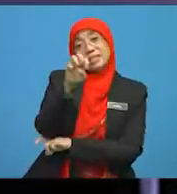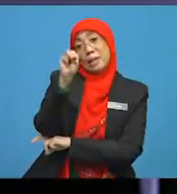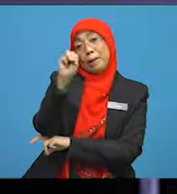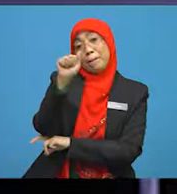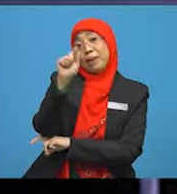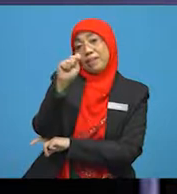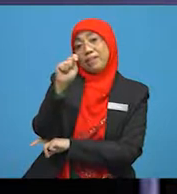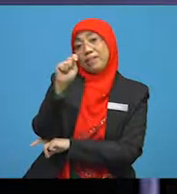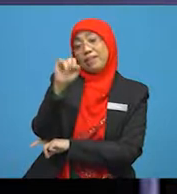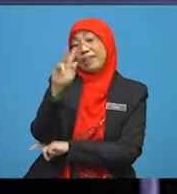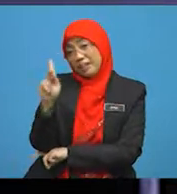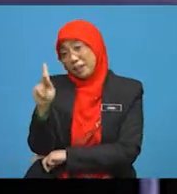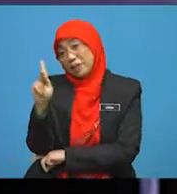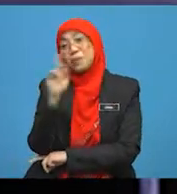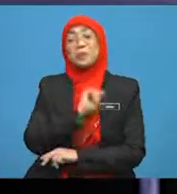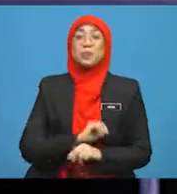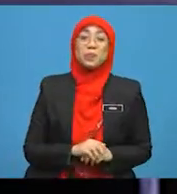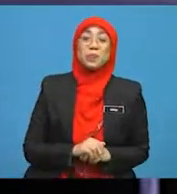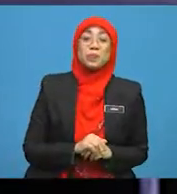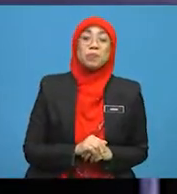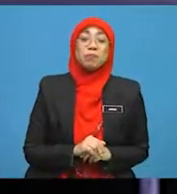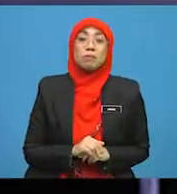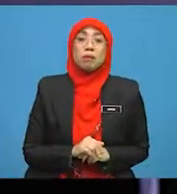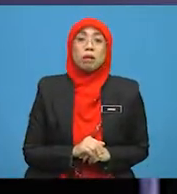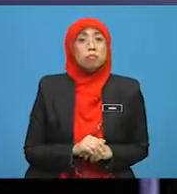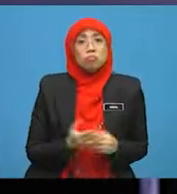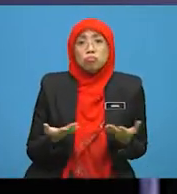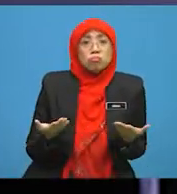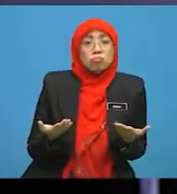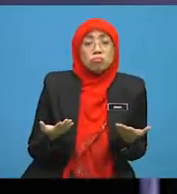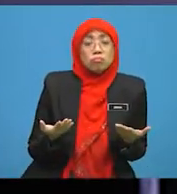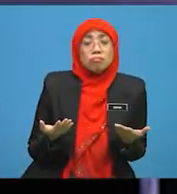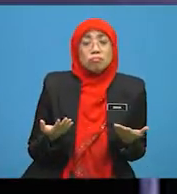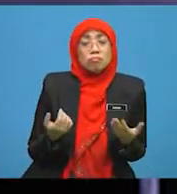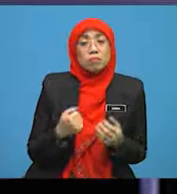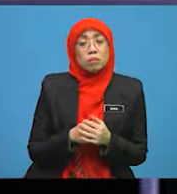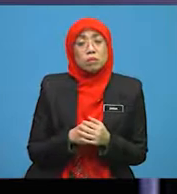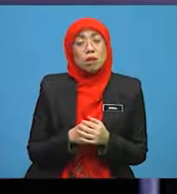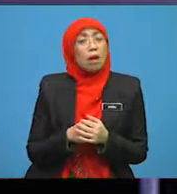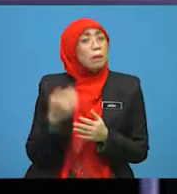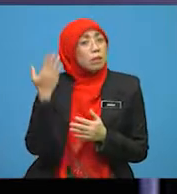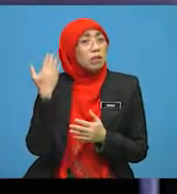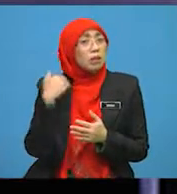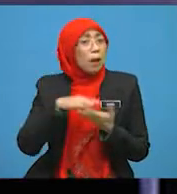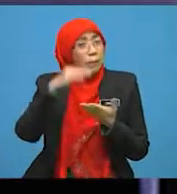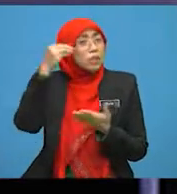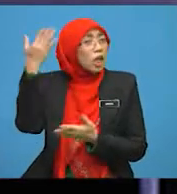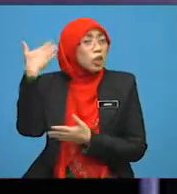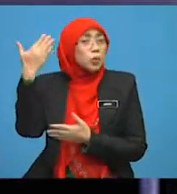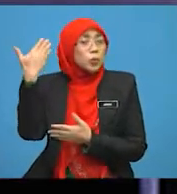tajuk semantik pada hari ini. Pelajar sekalian, semasa perbincangan yang